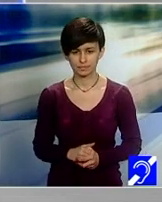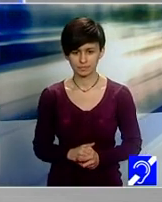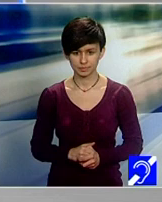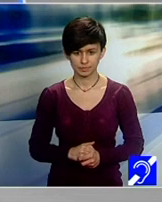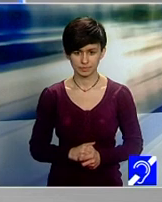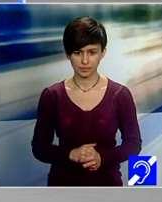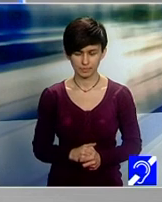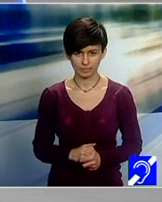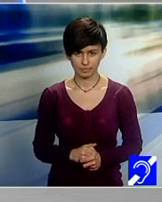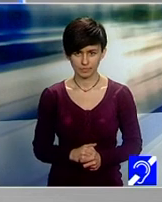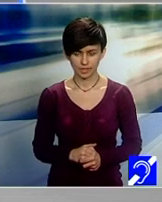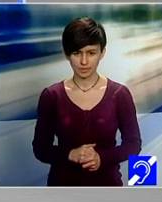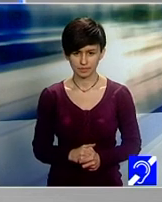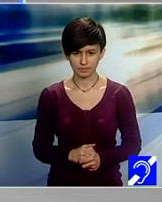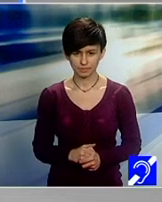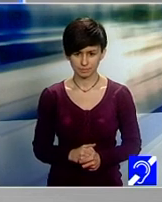dânsii.